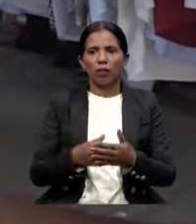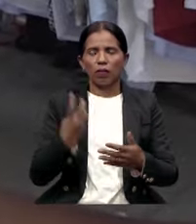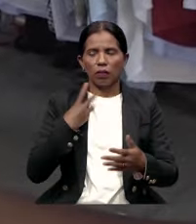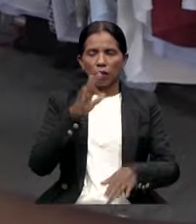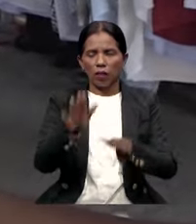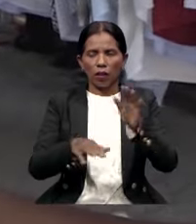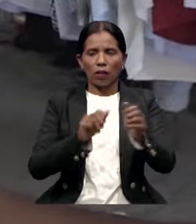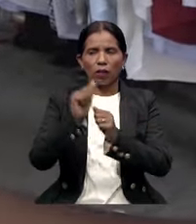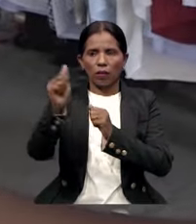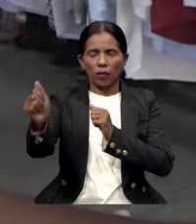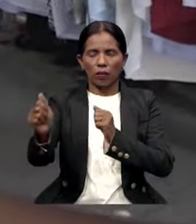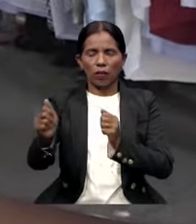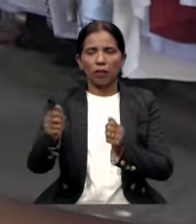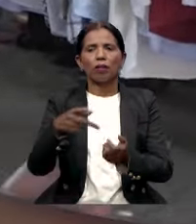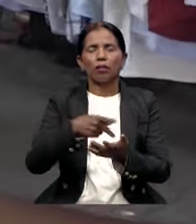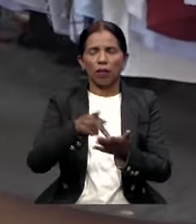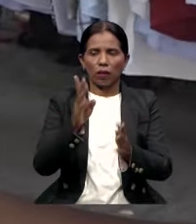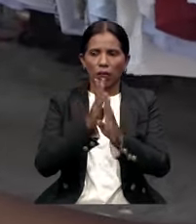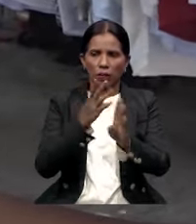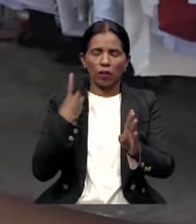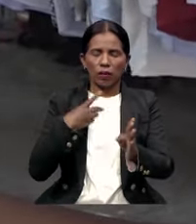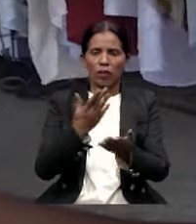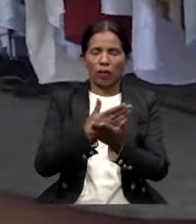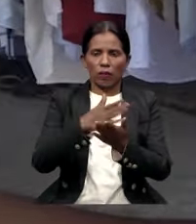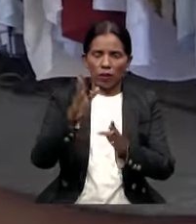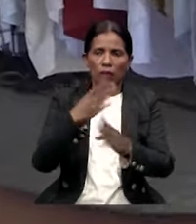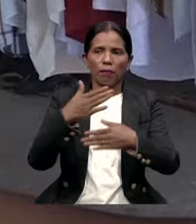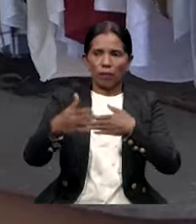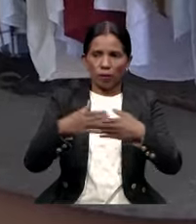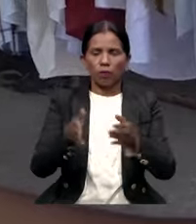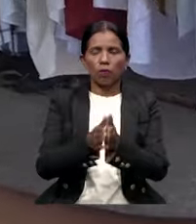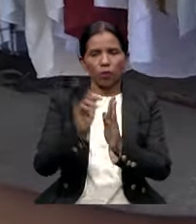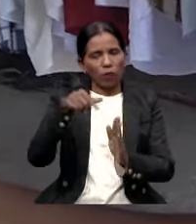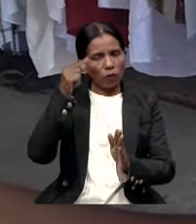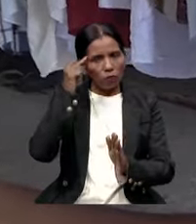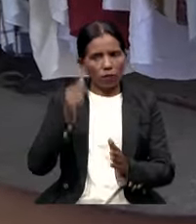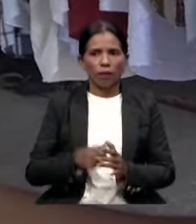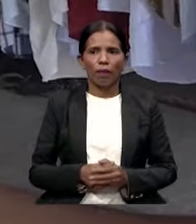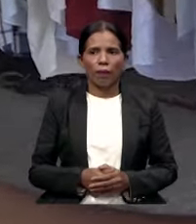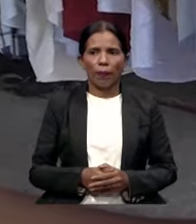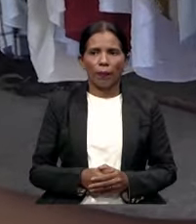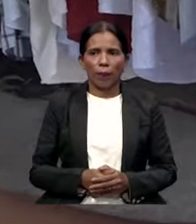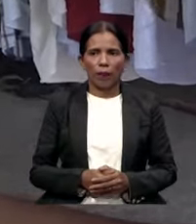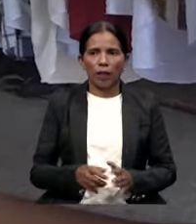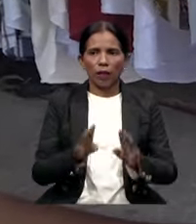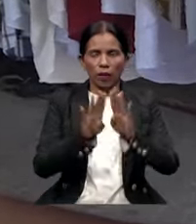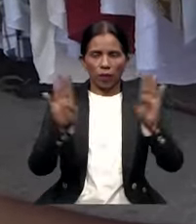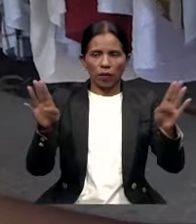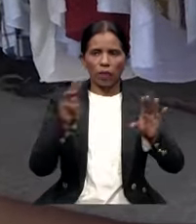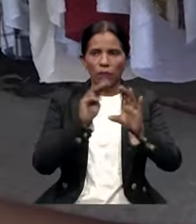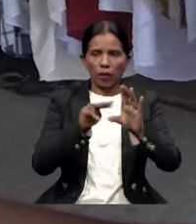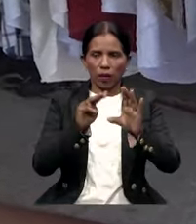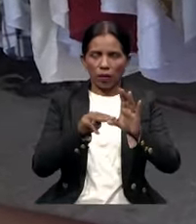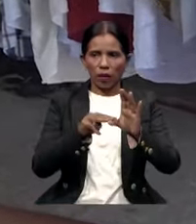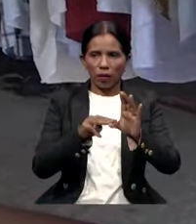audo lakon tong osam beunia dekli te hola besik de kusuba guverno atu nune lokta merkado sir hun mere da